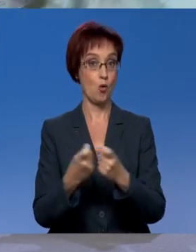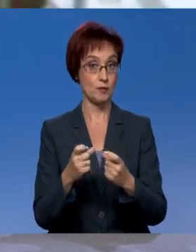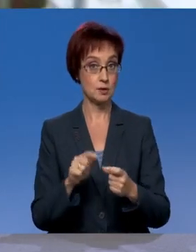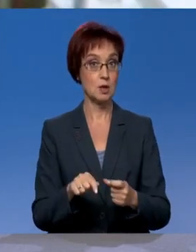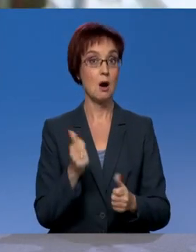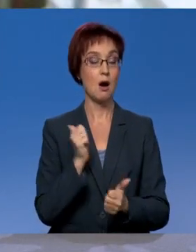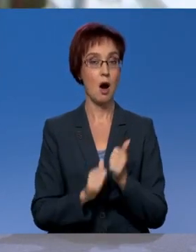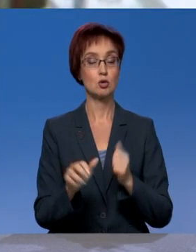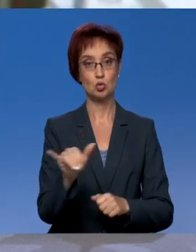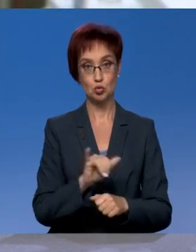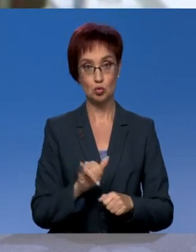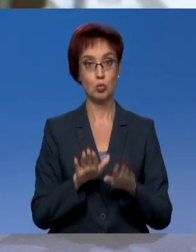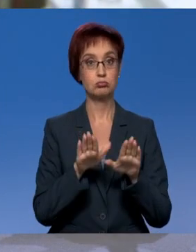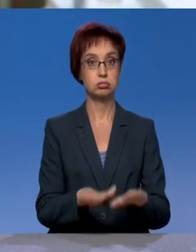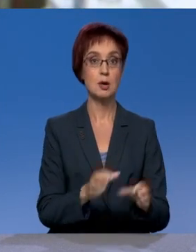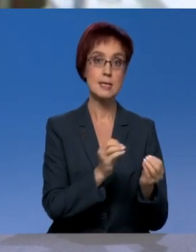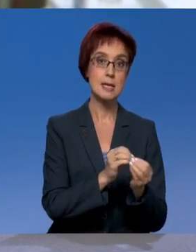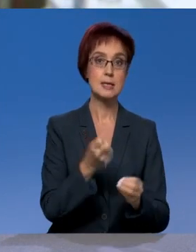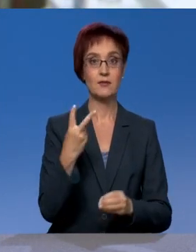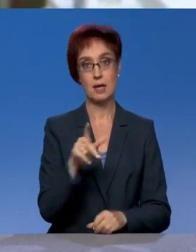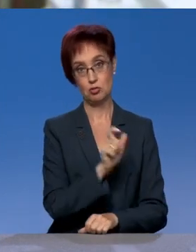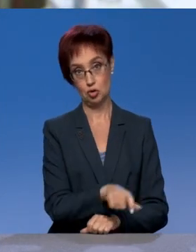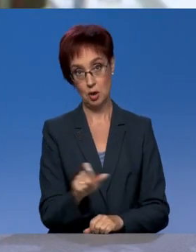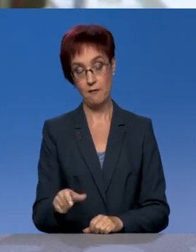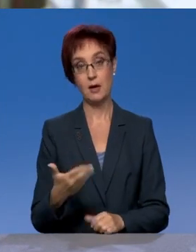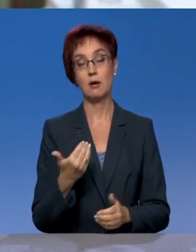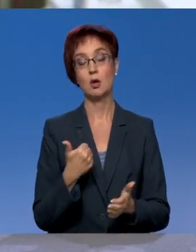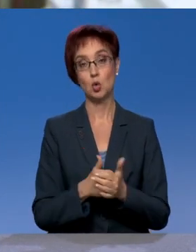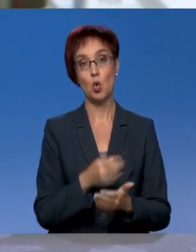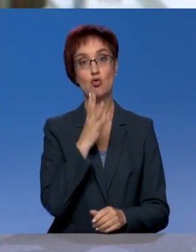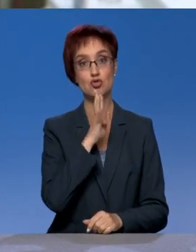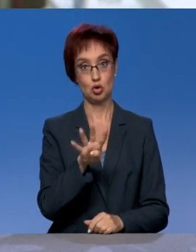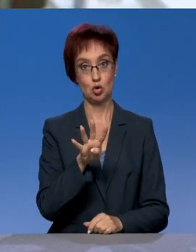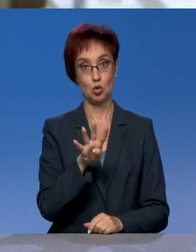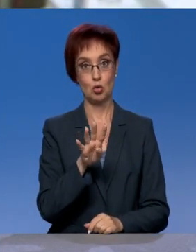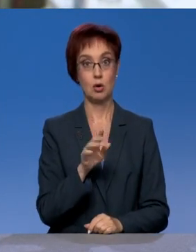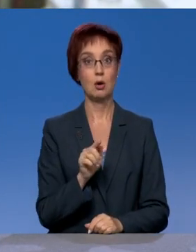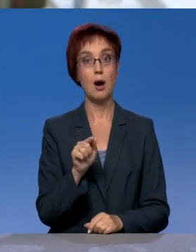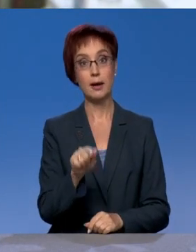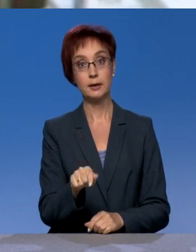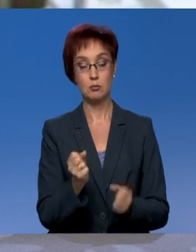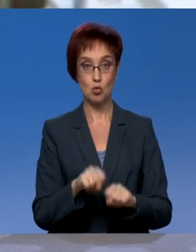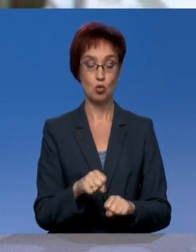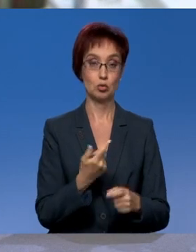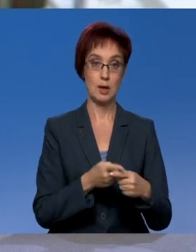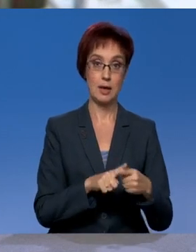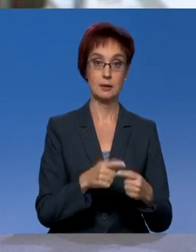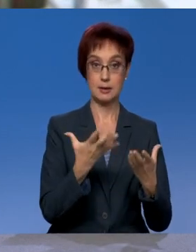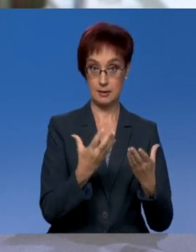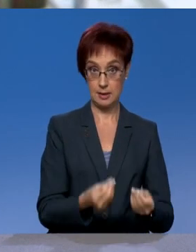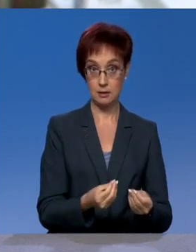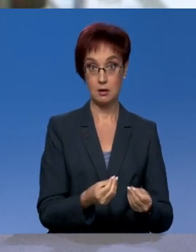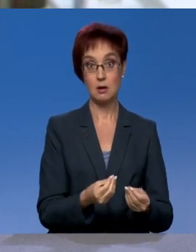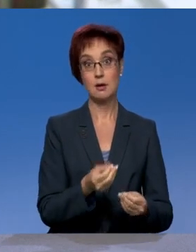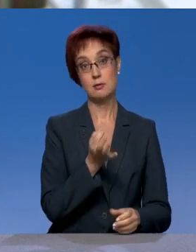субботу, работают до 16, до 4. Но им идет день или к отпуску, в общем, они могут взять этот день, в любое время. И за